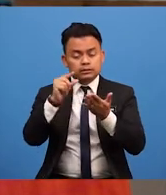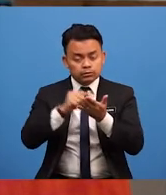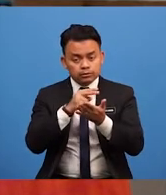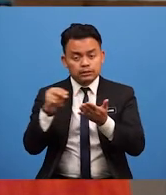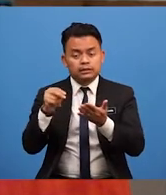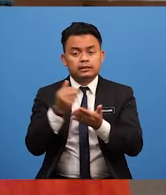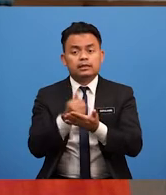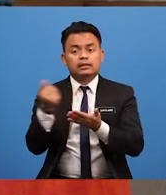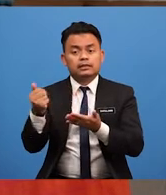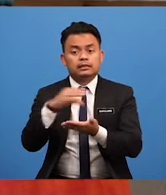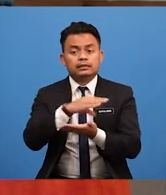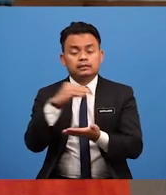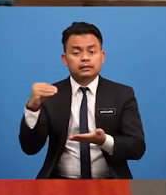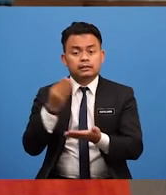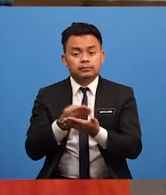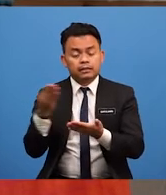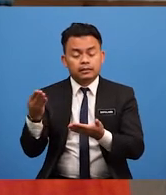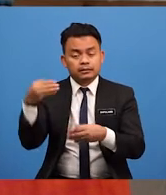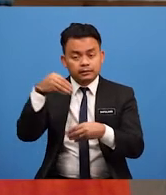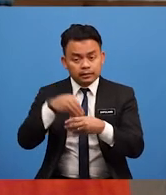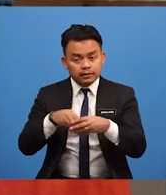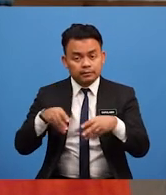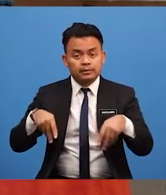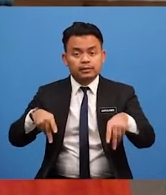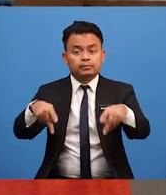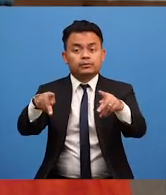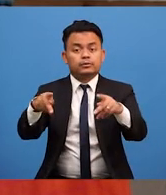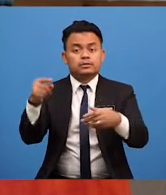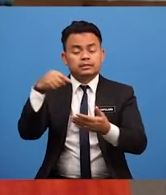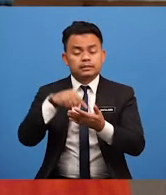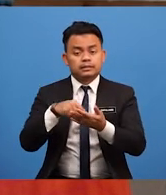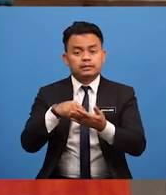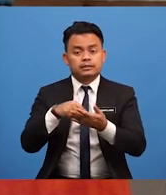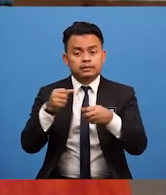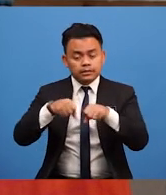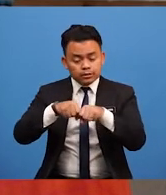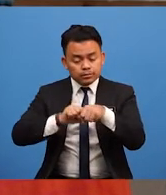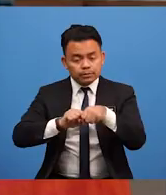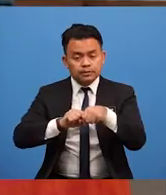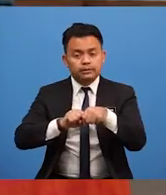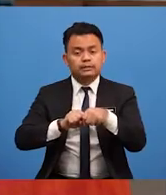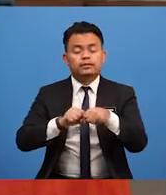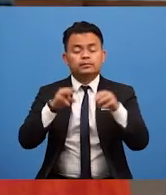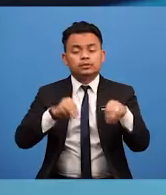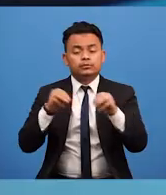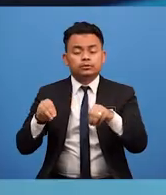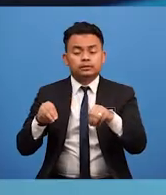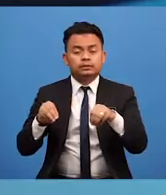supaya murid-murid dapat mengikuti langkah kerja yang teratur.